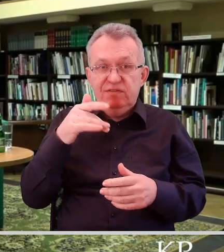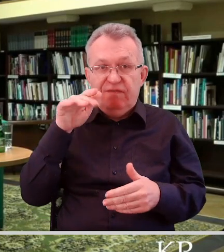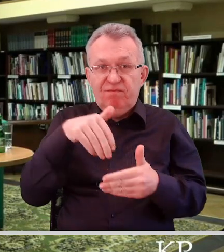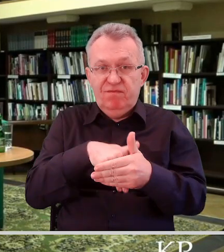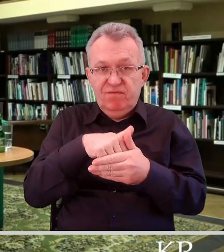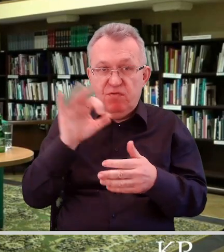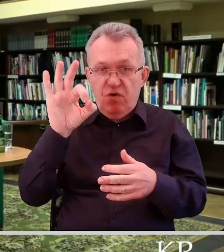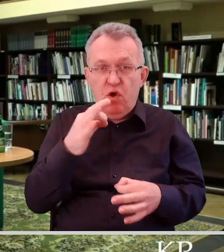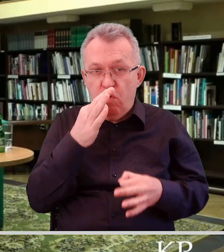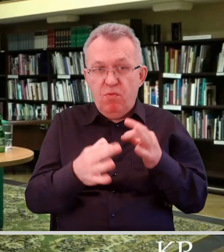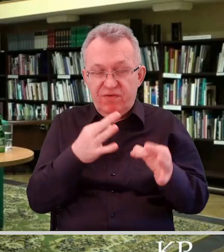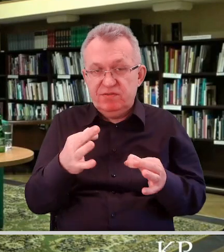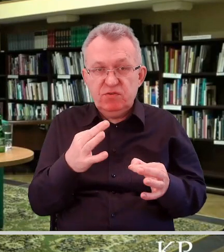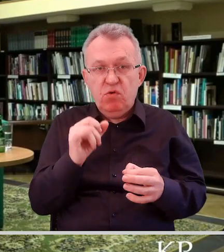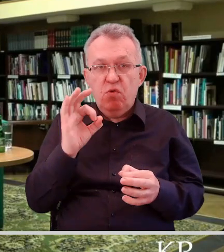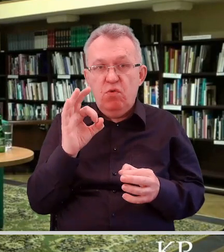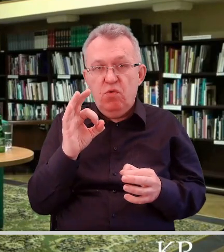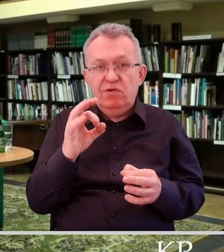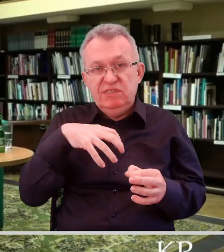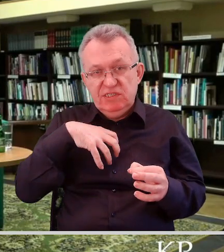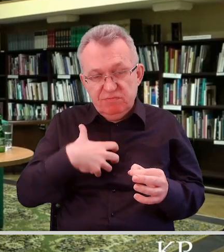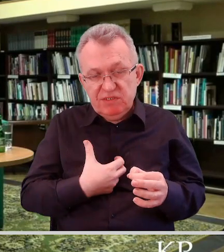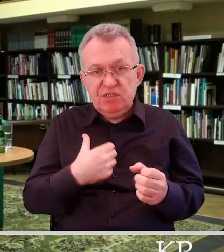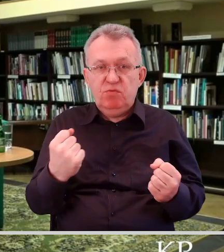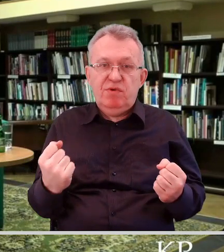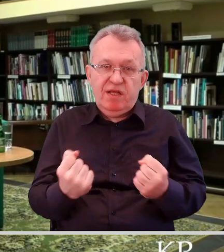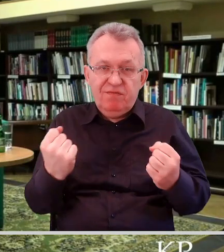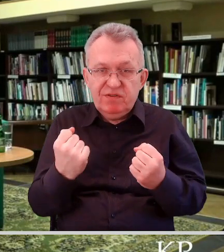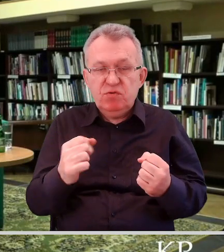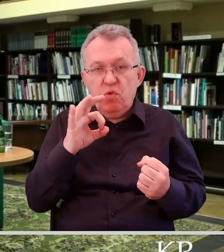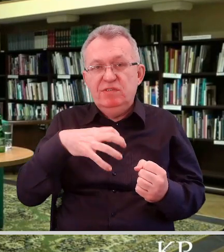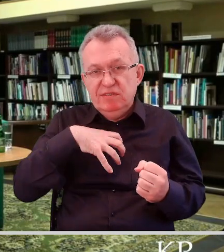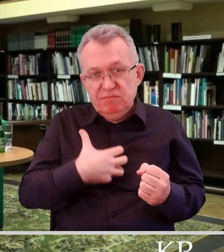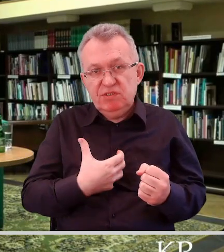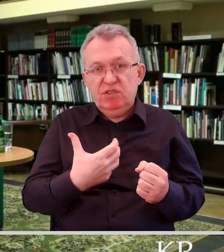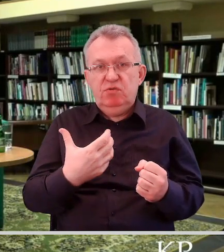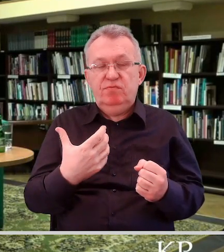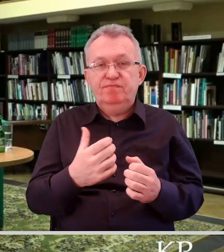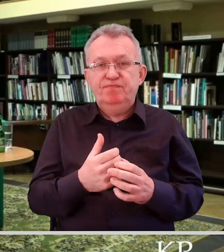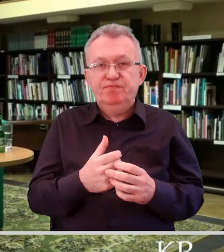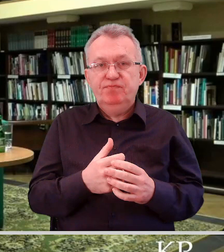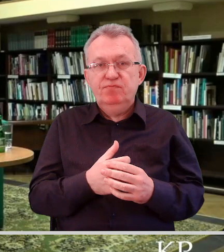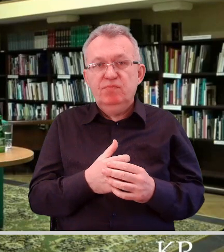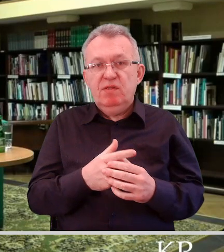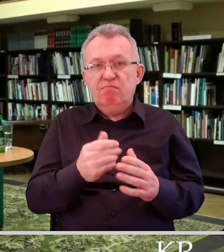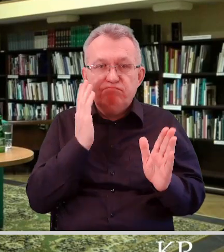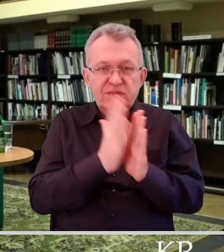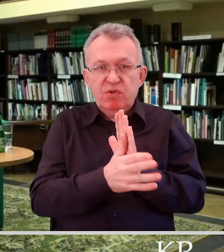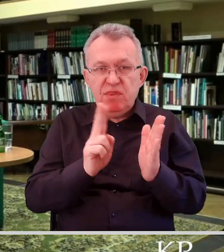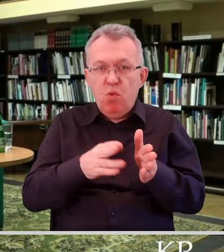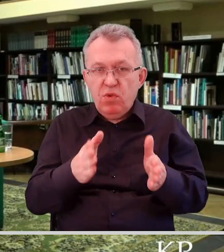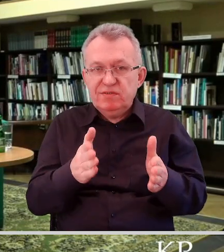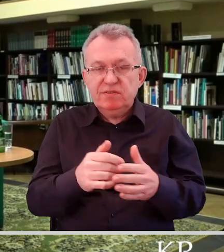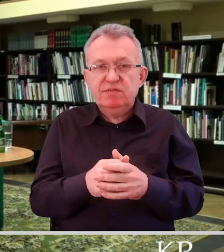ta opowieść właśnie o tym też zmęczeniu aktywistek, prawda? O zmęczeniu właśnie reagowaniem bezpośrednim na